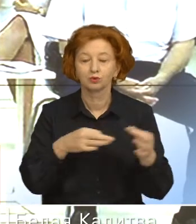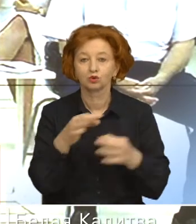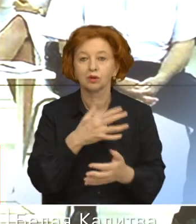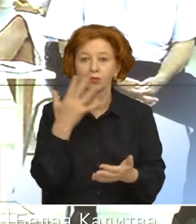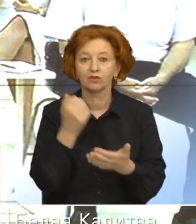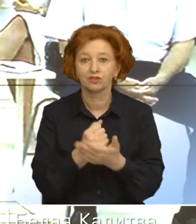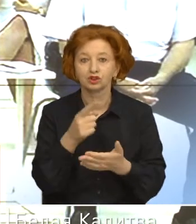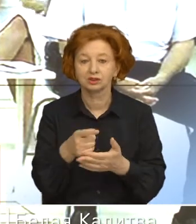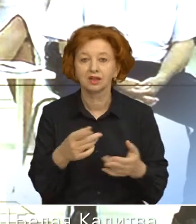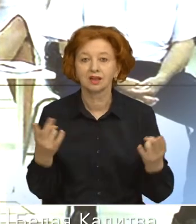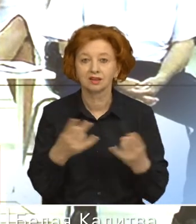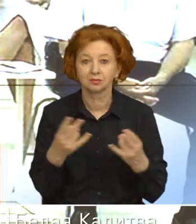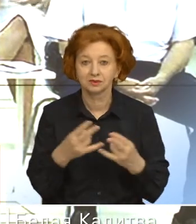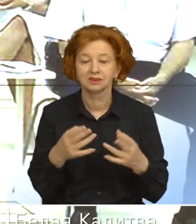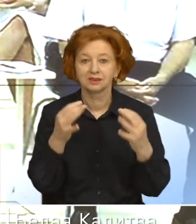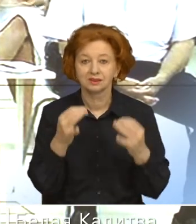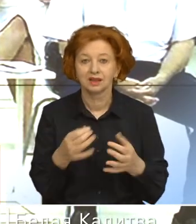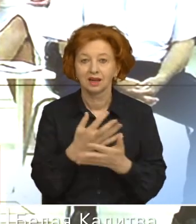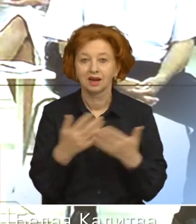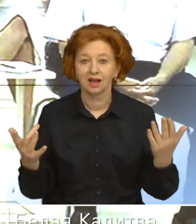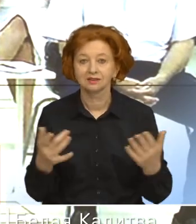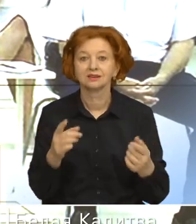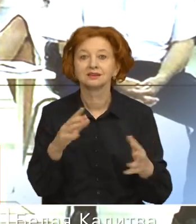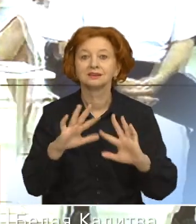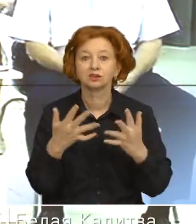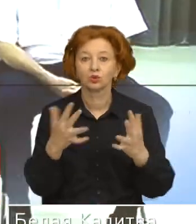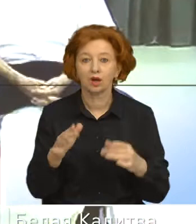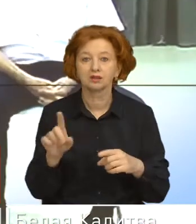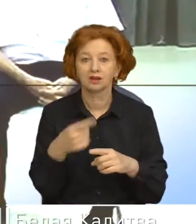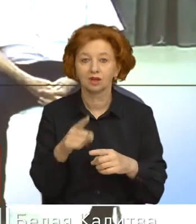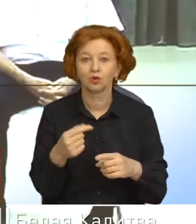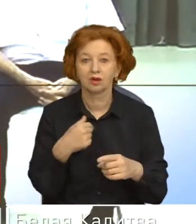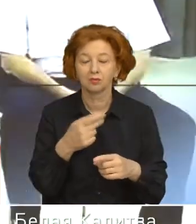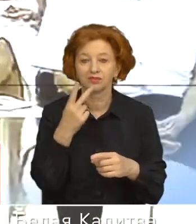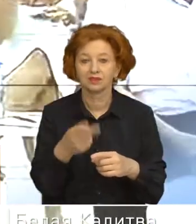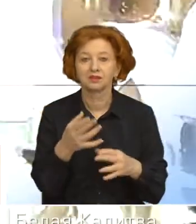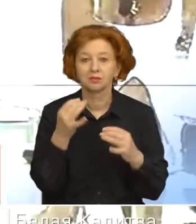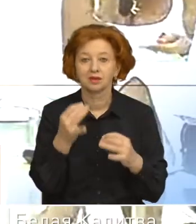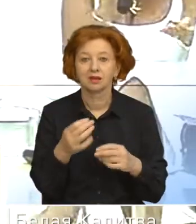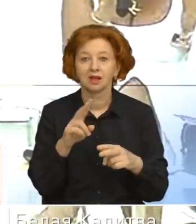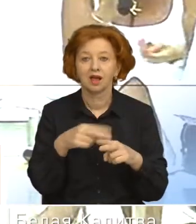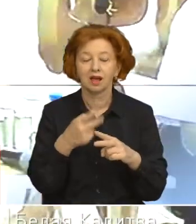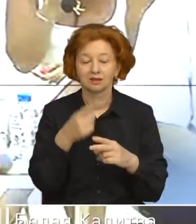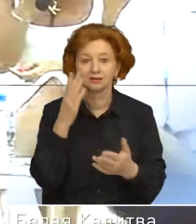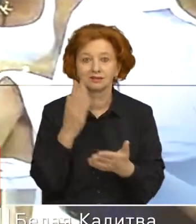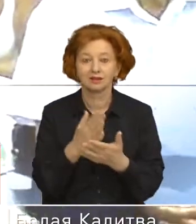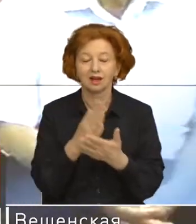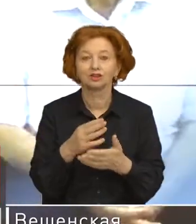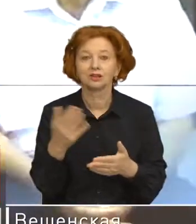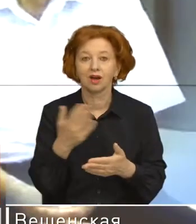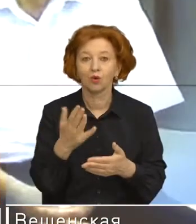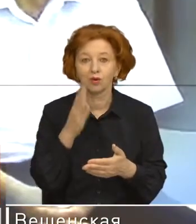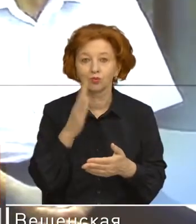ограничения, как в других регионах. И как мы видим сейчас, что пришлось их отменять. И это не дало возможности